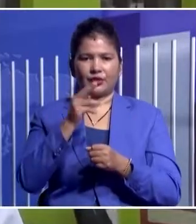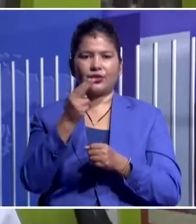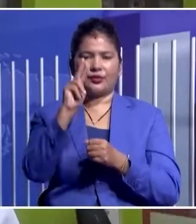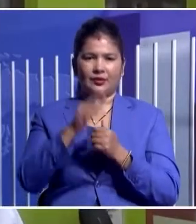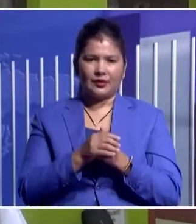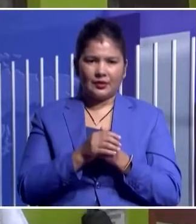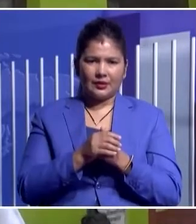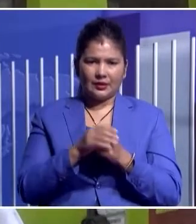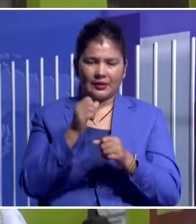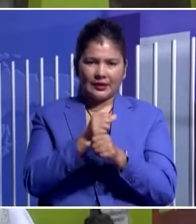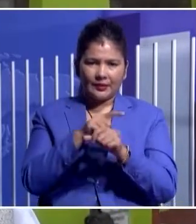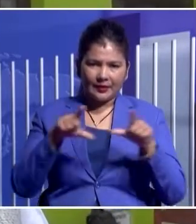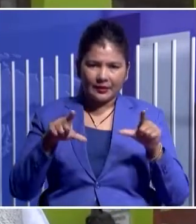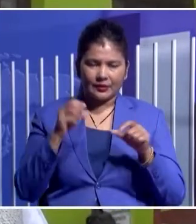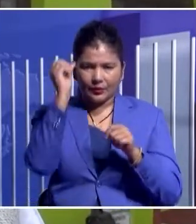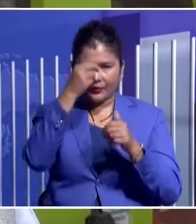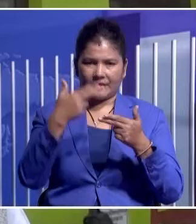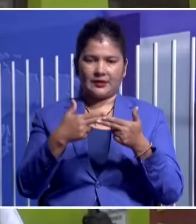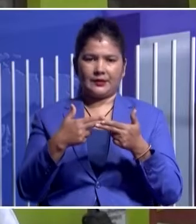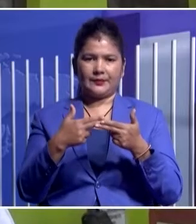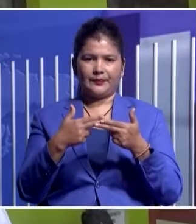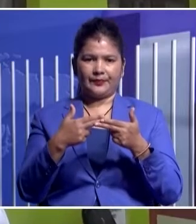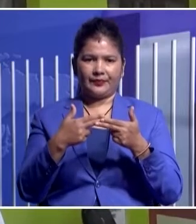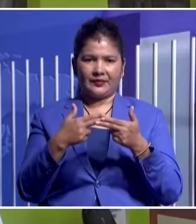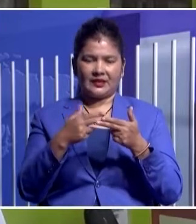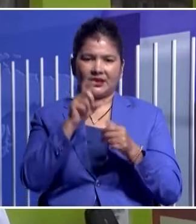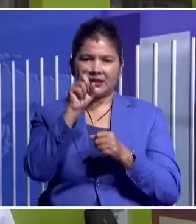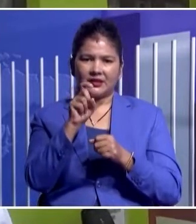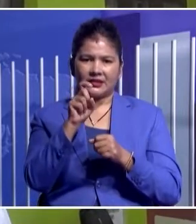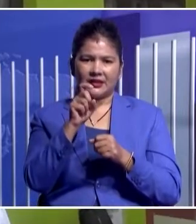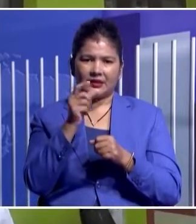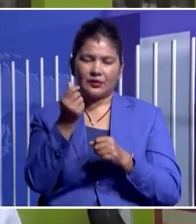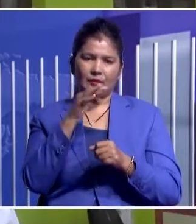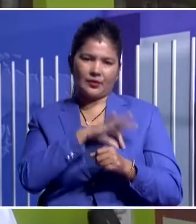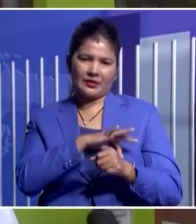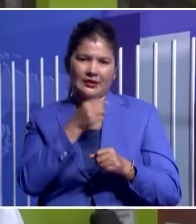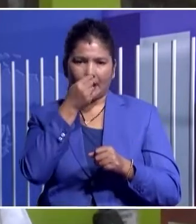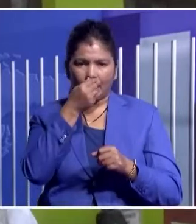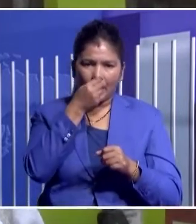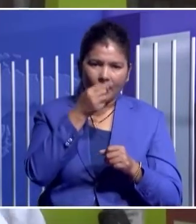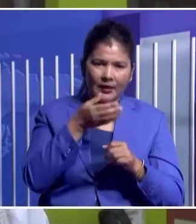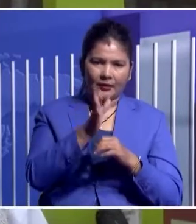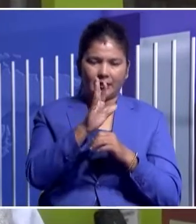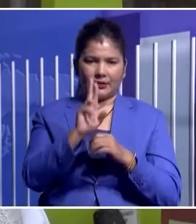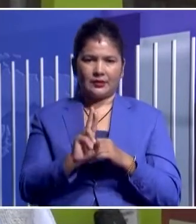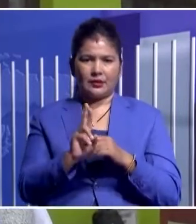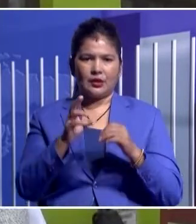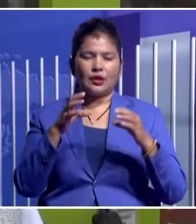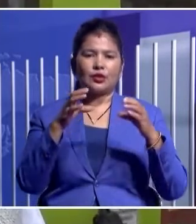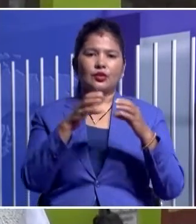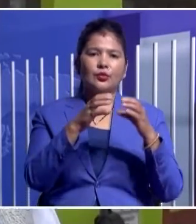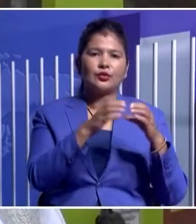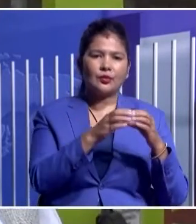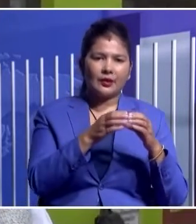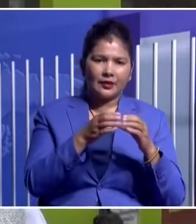हुन्थ्यो। बेरोजगारी थुप्रै छन्, वृद्ध भत्ता गाउँमा गाउँमा लगेर टोल टोलमा लगेर